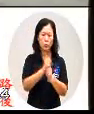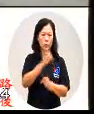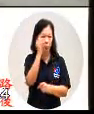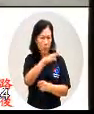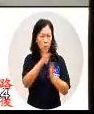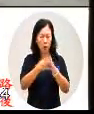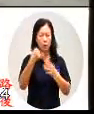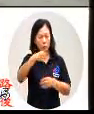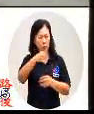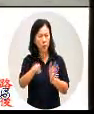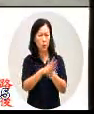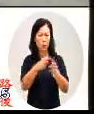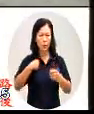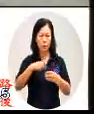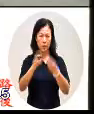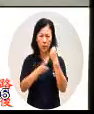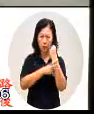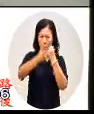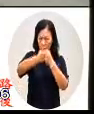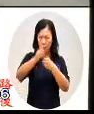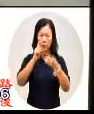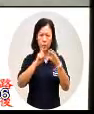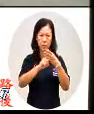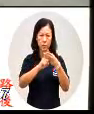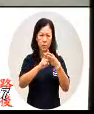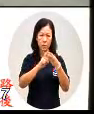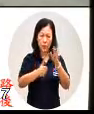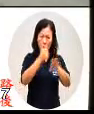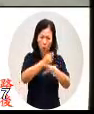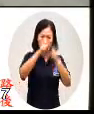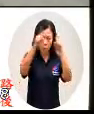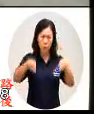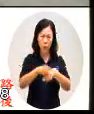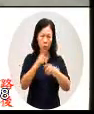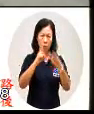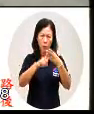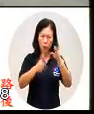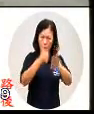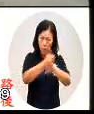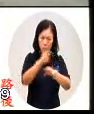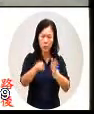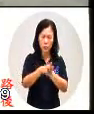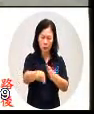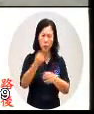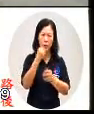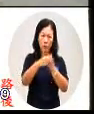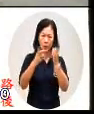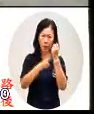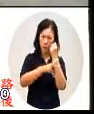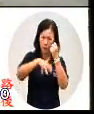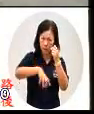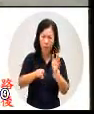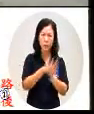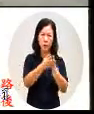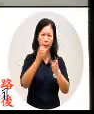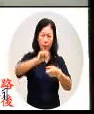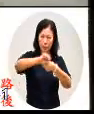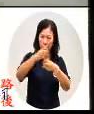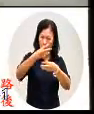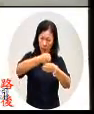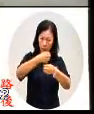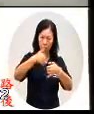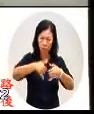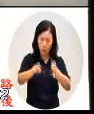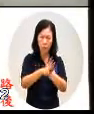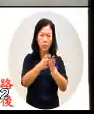长主席、张主席讲伊个里来哦，他是秀昌里，也就是从我们加昌路到我们的这